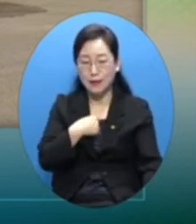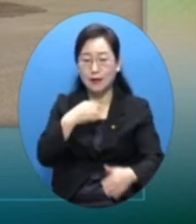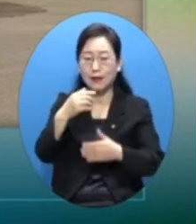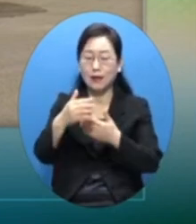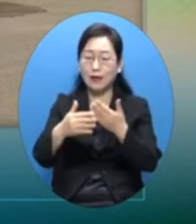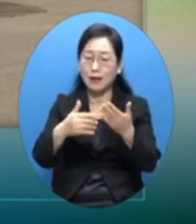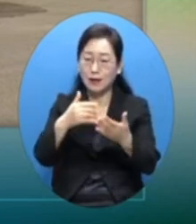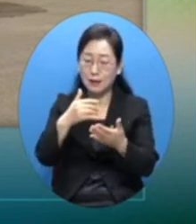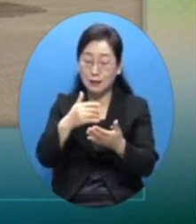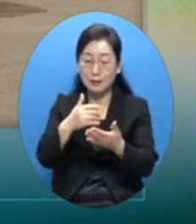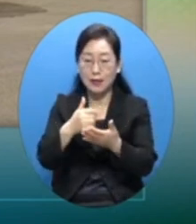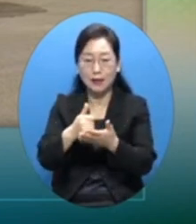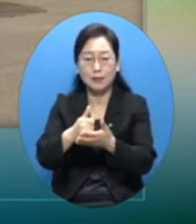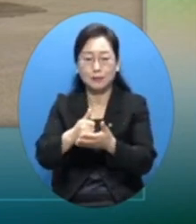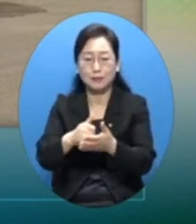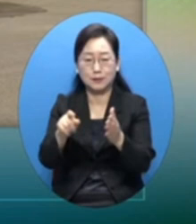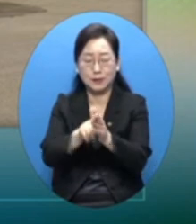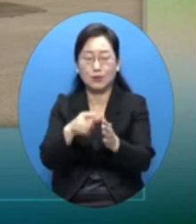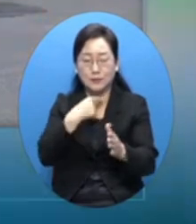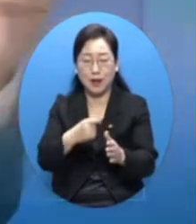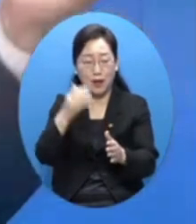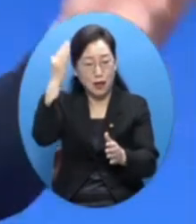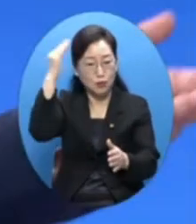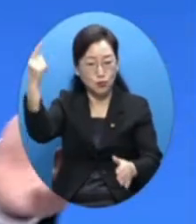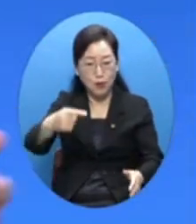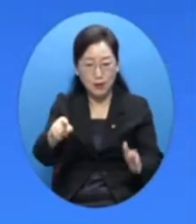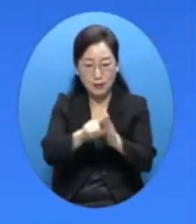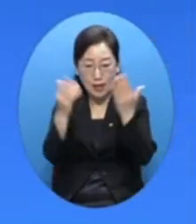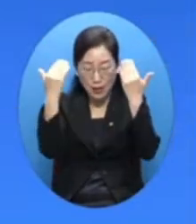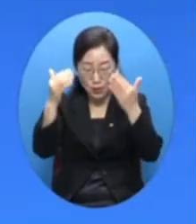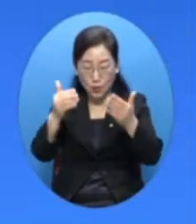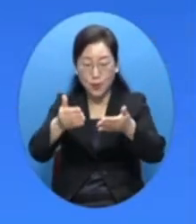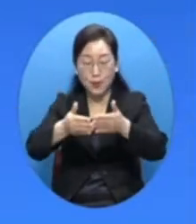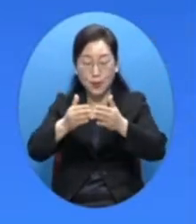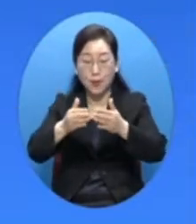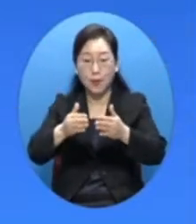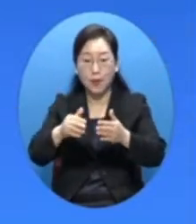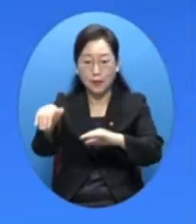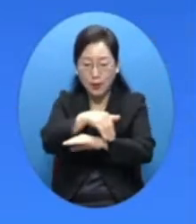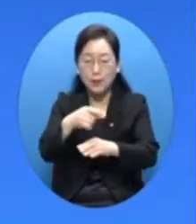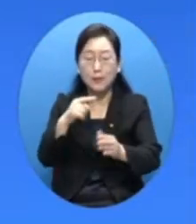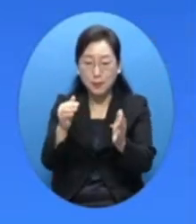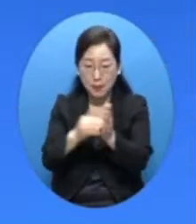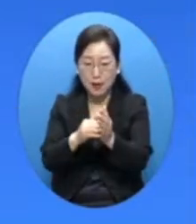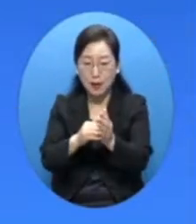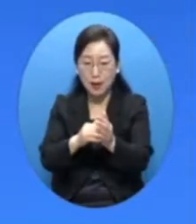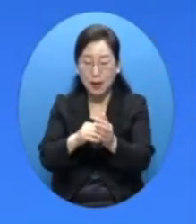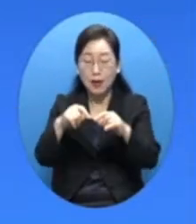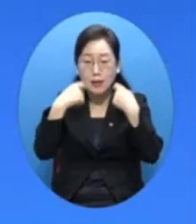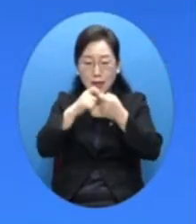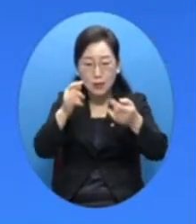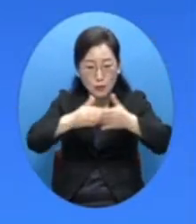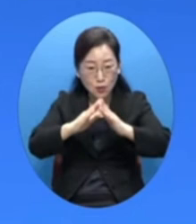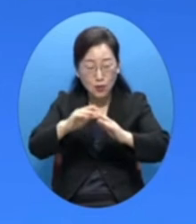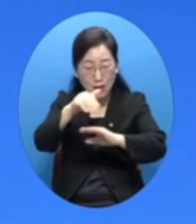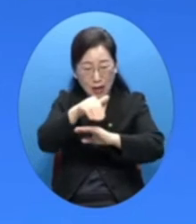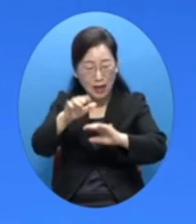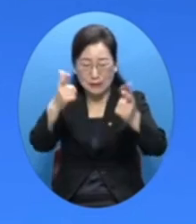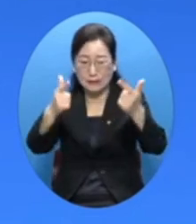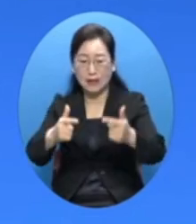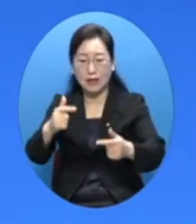와서 신학을 공부하고 한국에서도 개척을 하라고 하는 제안을 받았지만 다시 알래스카로 돌아가서 교회를 개척합니다.